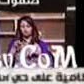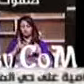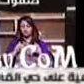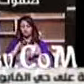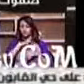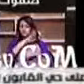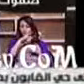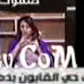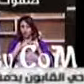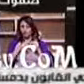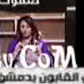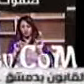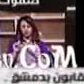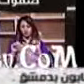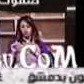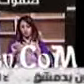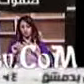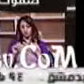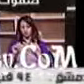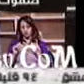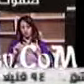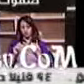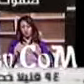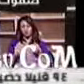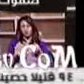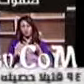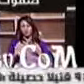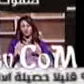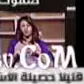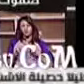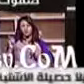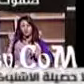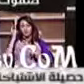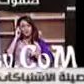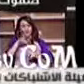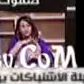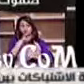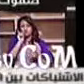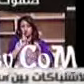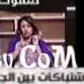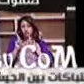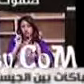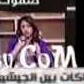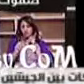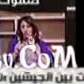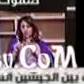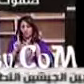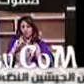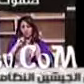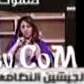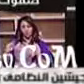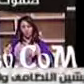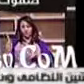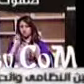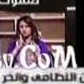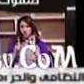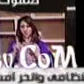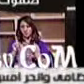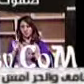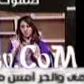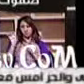عمرو اقول لحضرتك بمجرد ان صدر القرار وبمجرد ان احنا عرفنا ان في معارضين هذا القرار رغم احنا مش عاييز اتكلم بهذه